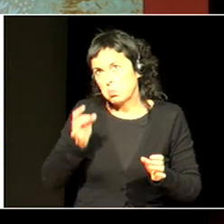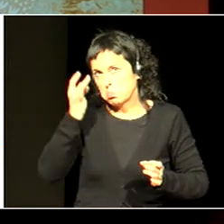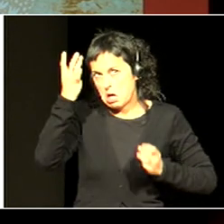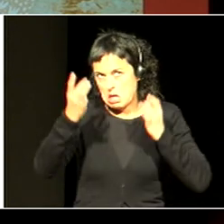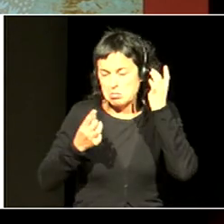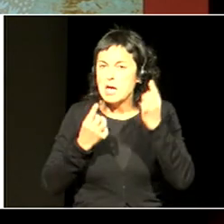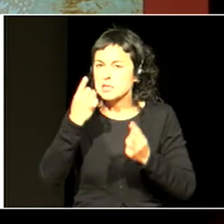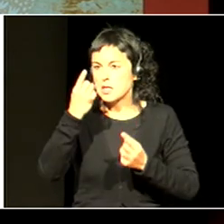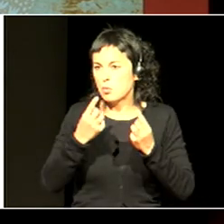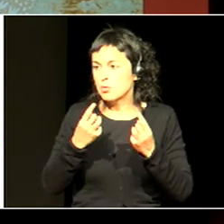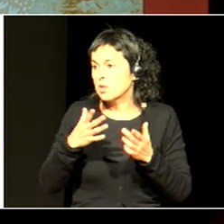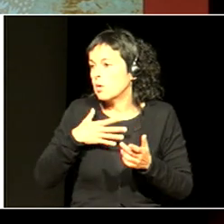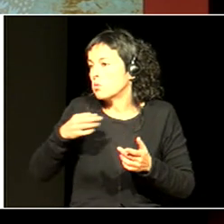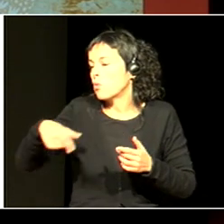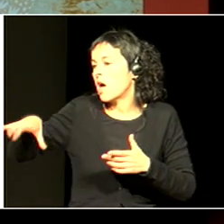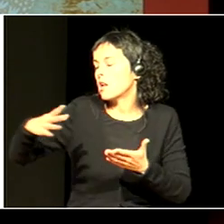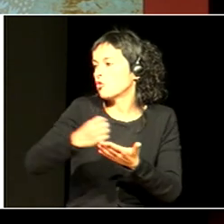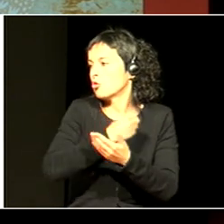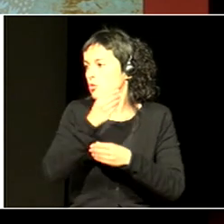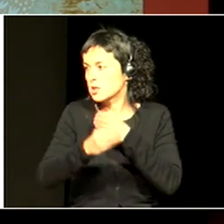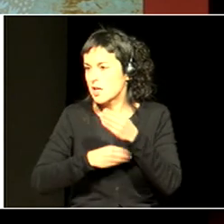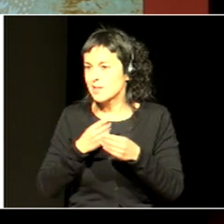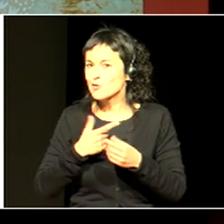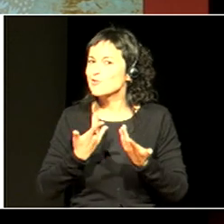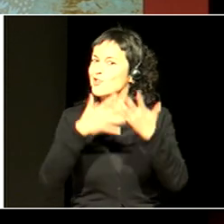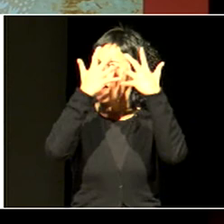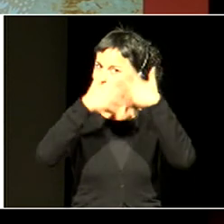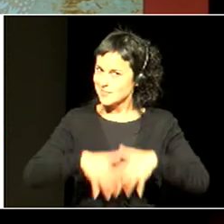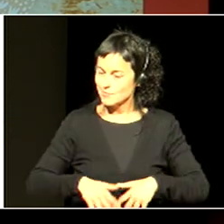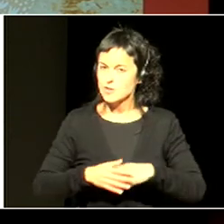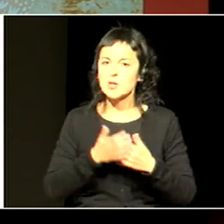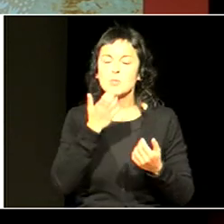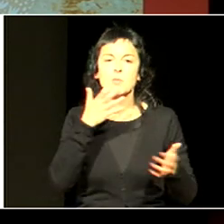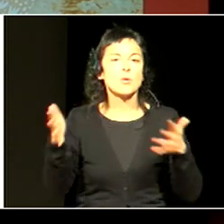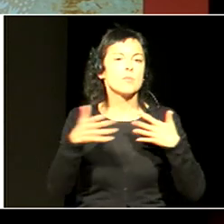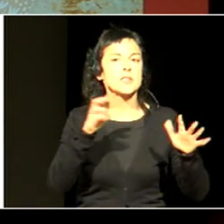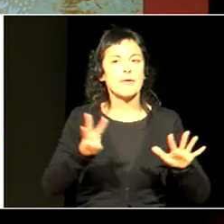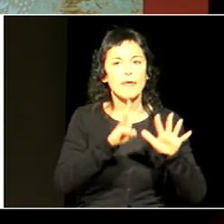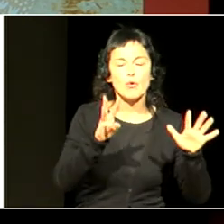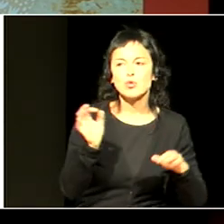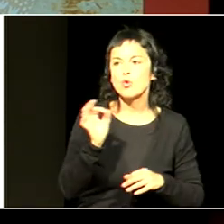egiten dugunak, baina ja sistematizatu egin dugu martxoaren 8 edo azaroren